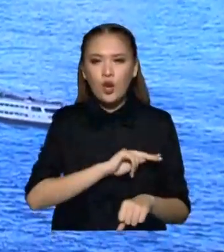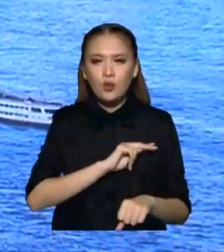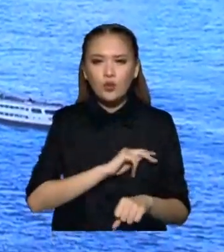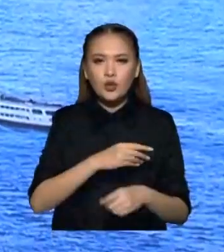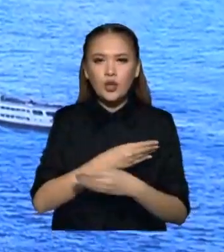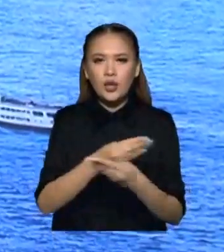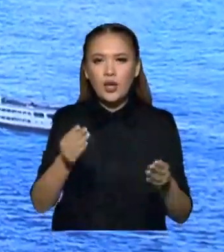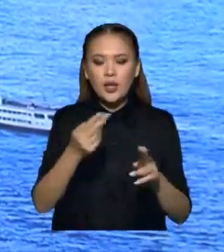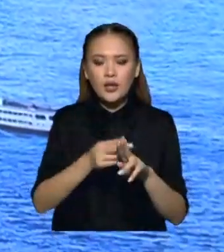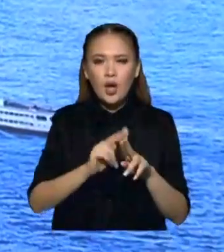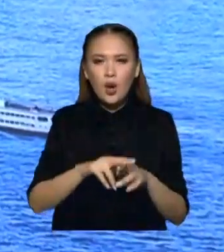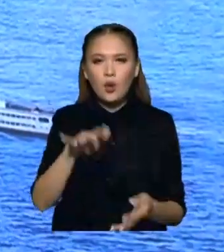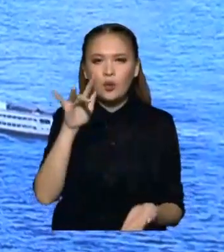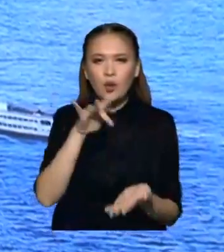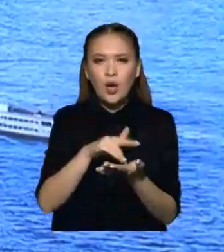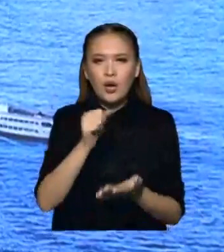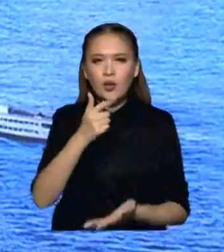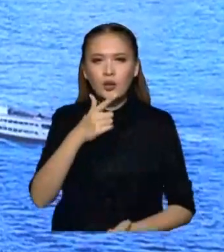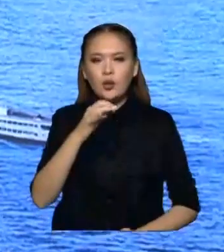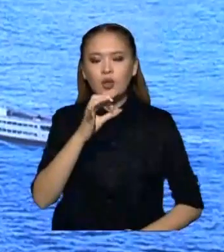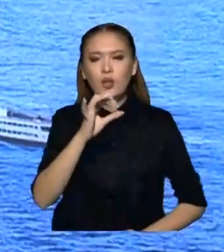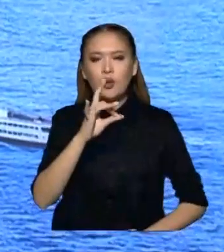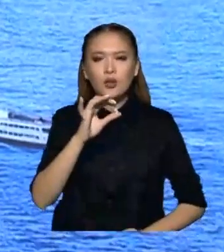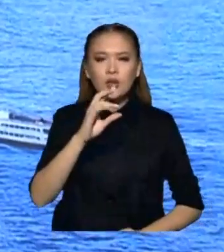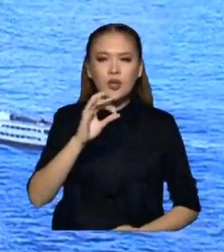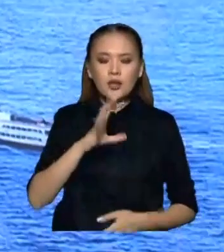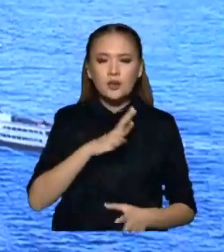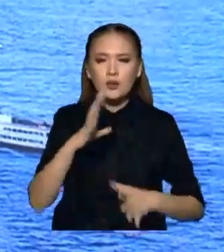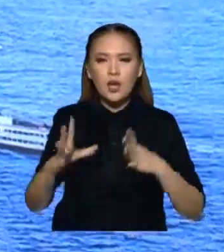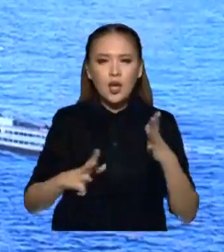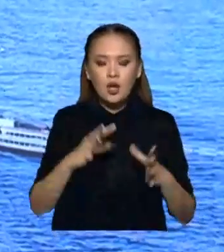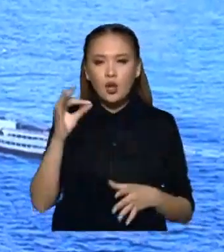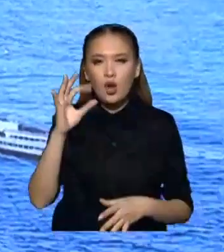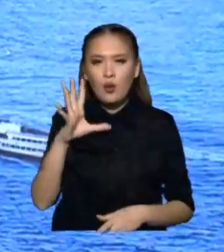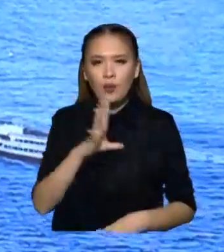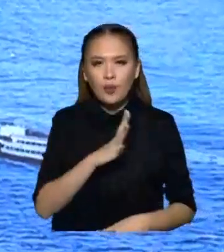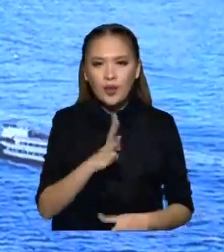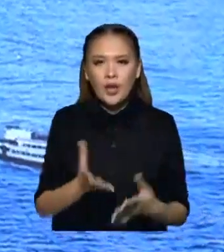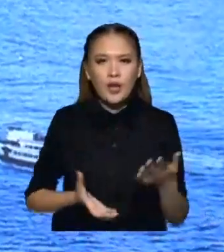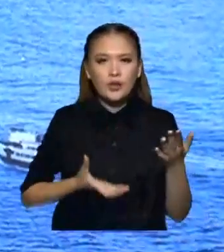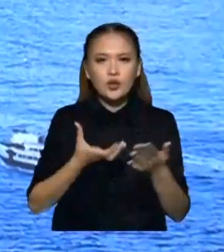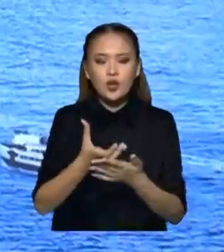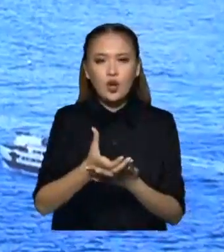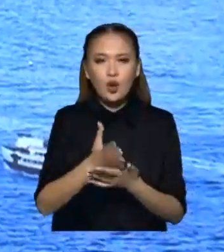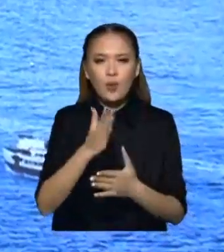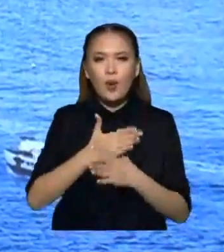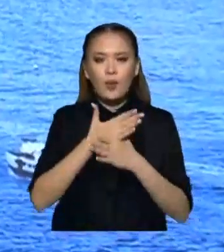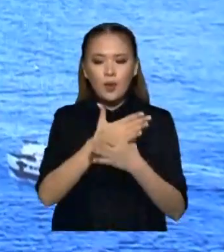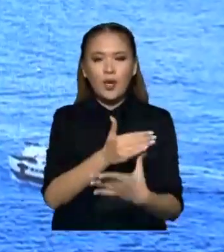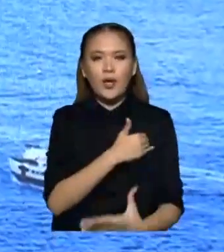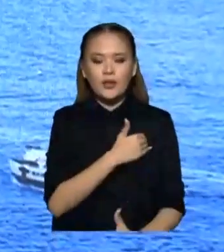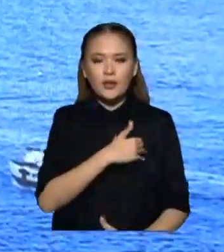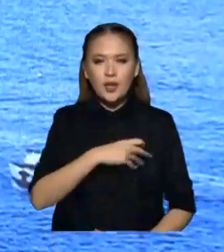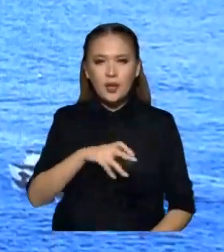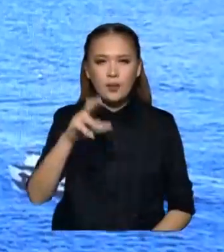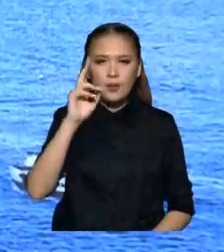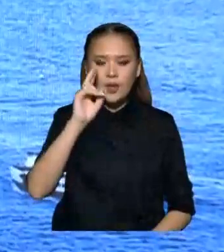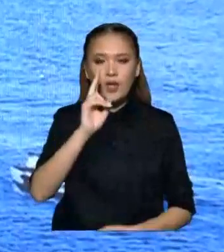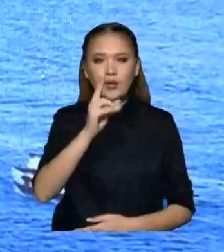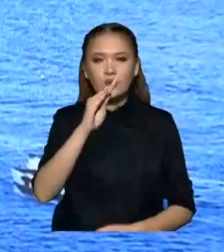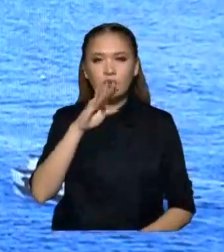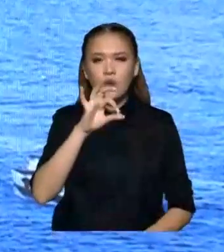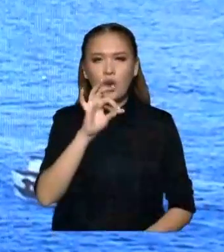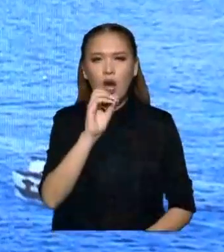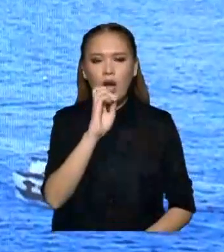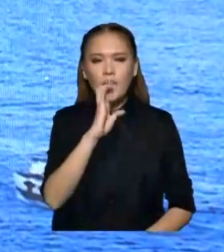елдің кәсіпкерлері отандық агроөнеркәсіп пен тау-кен өндірісінде инвестициялауға мүдделі. Мемлекет басшысы Қасым Жомарт